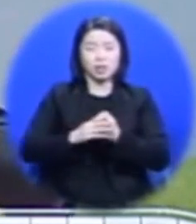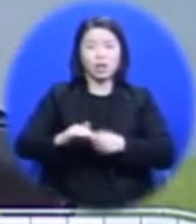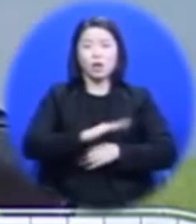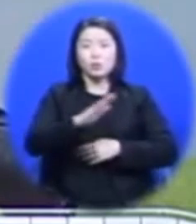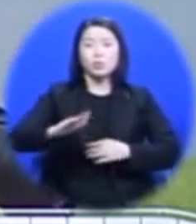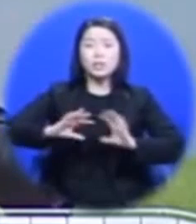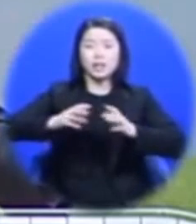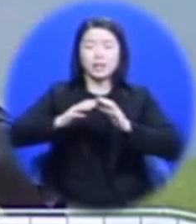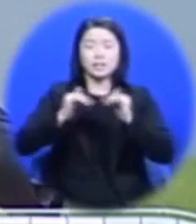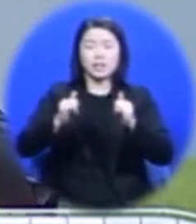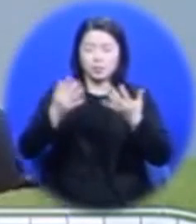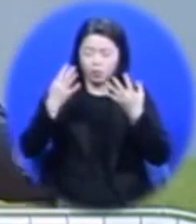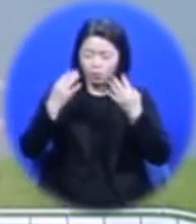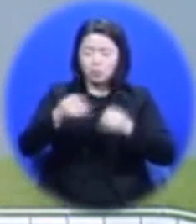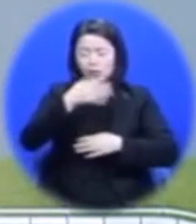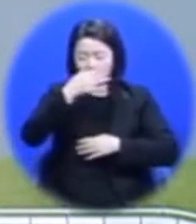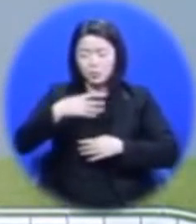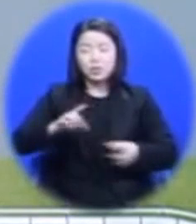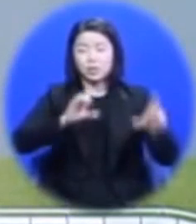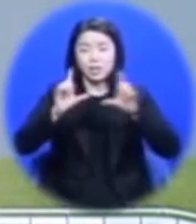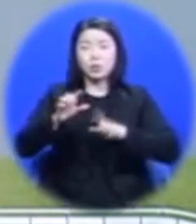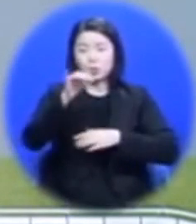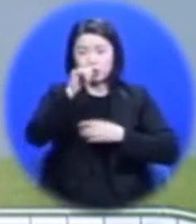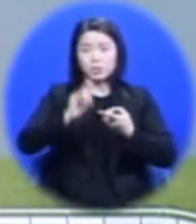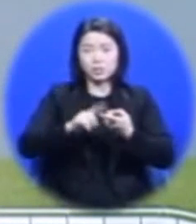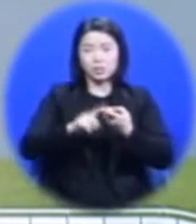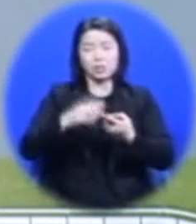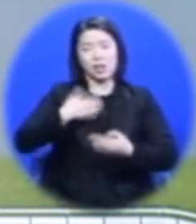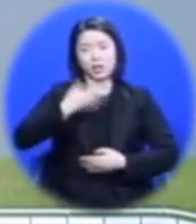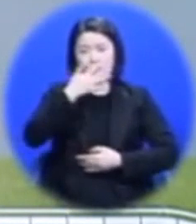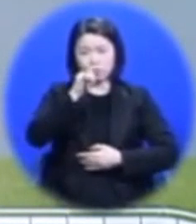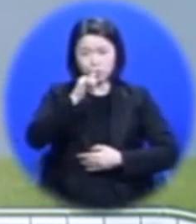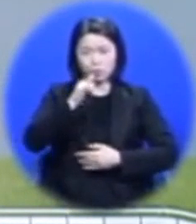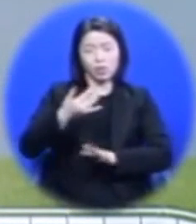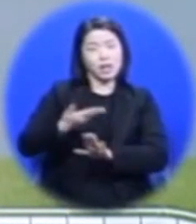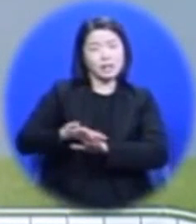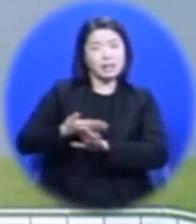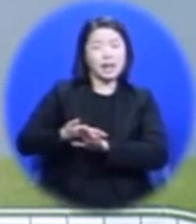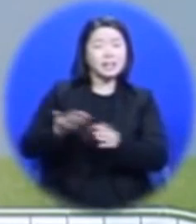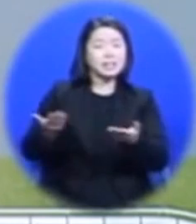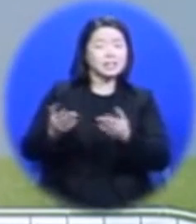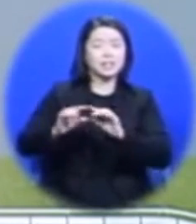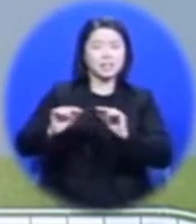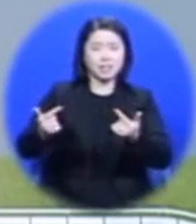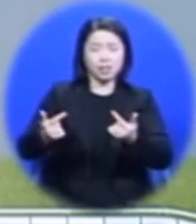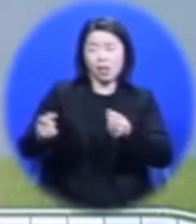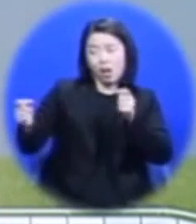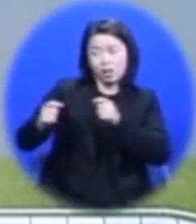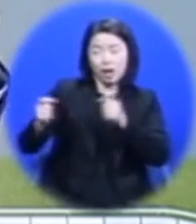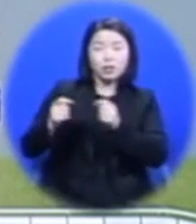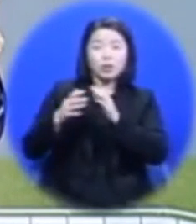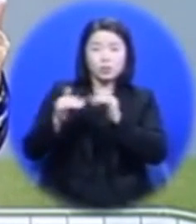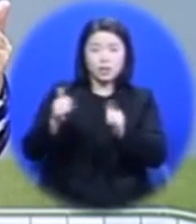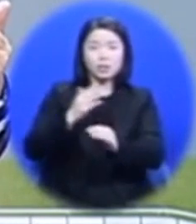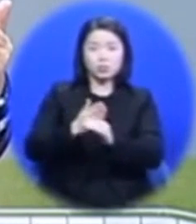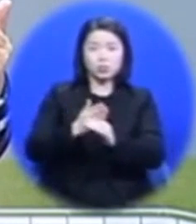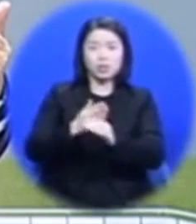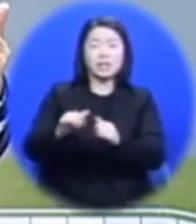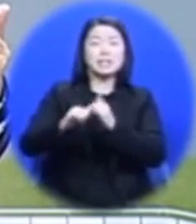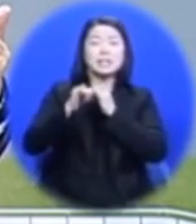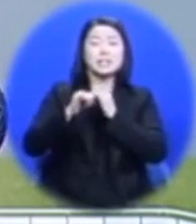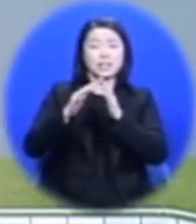힘들게 살고 있는지를 말해주는 겁니다. 남의 일 같지 않아요. 가까운 사람들 중에 자살한